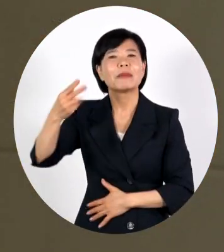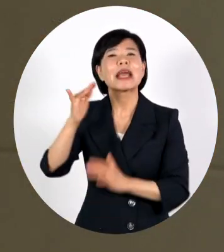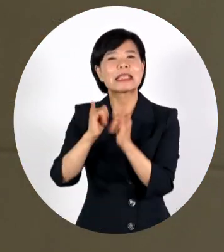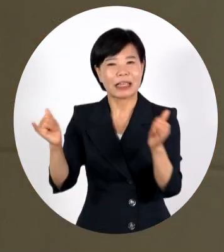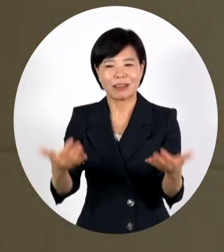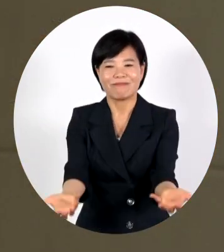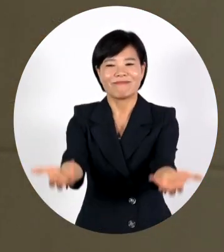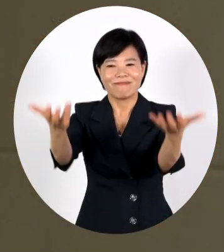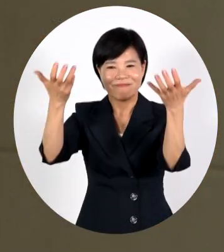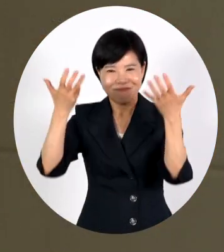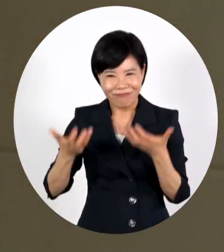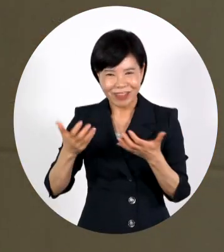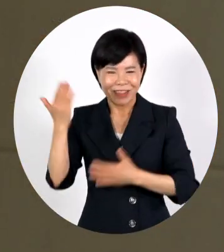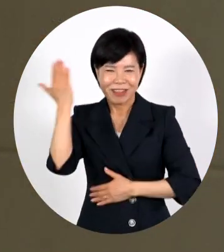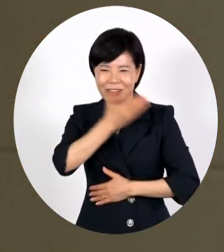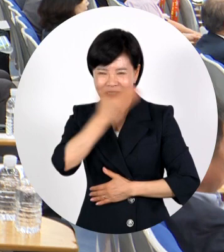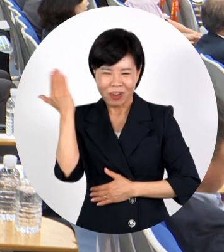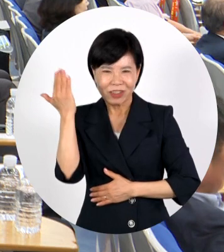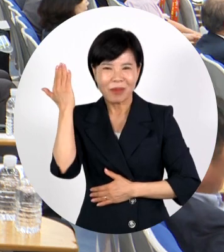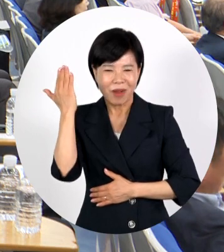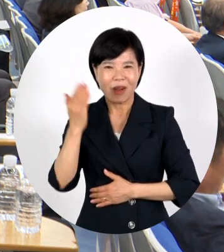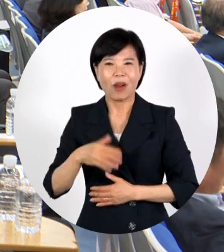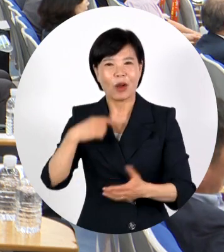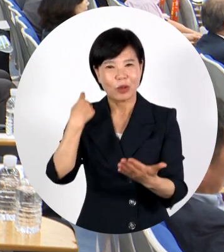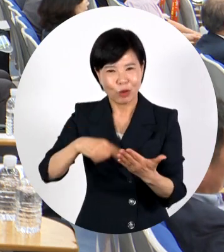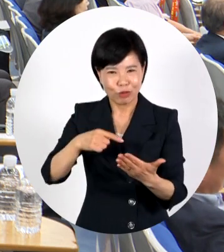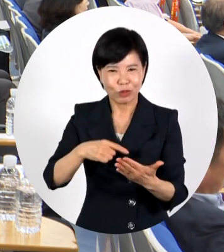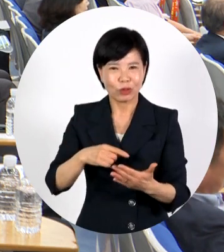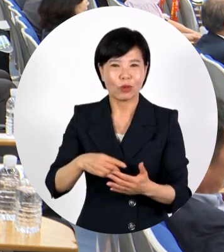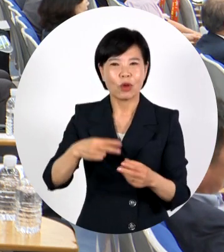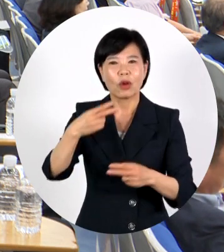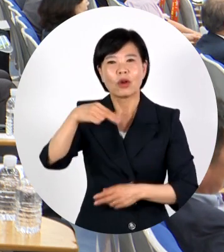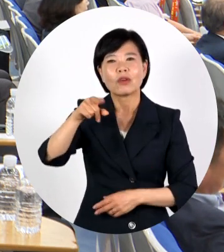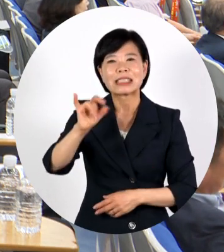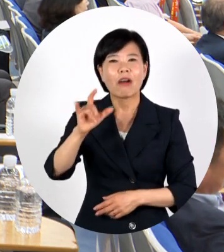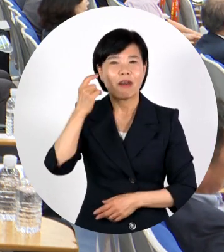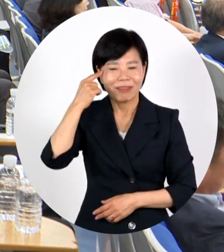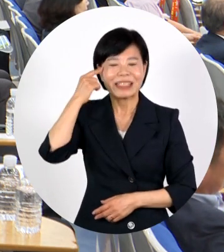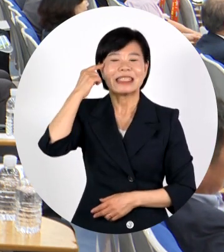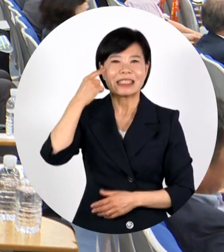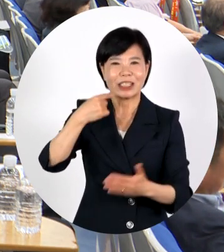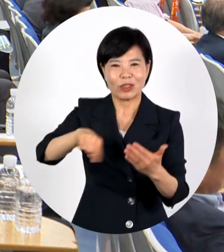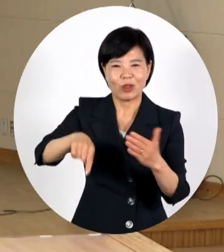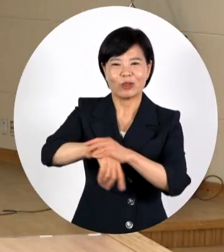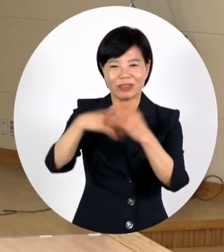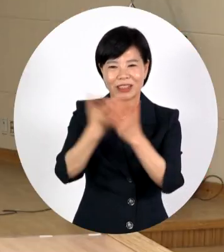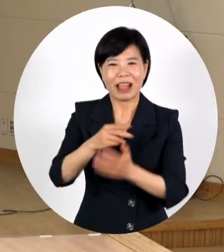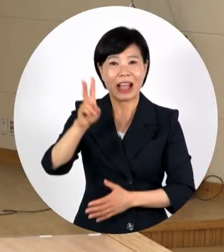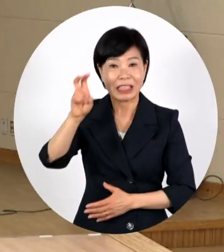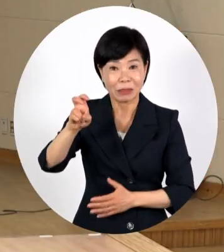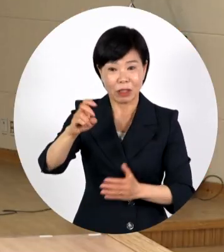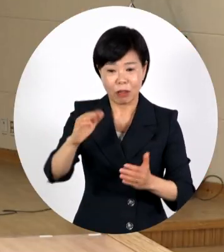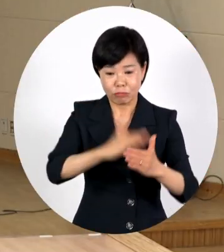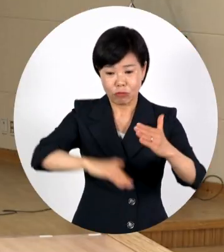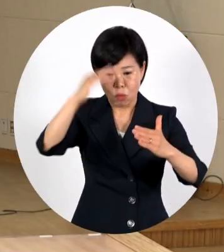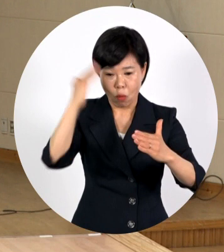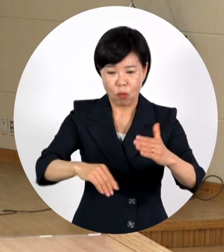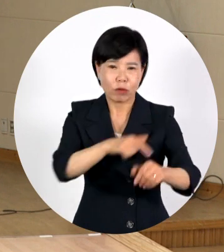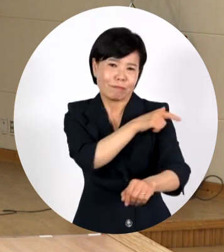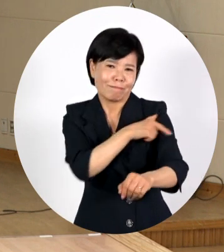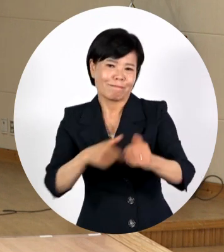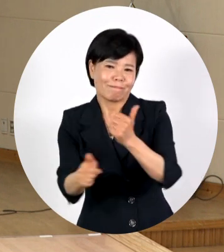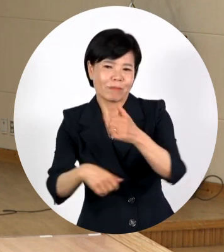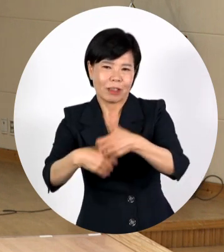대상으로 반부패 청렴 교육 및 성인지 교육을 실시했는데요. 도내 22개 공공기관 기관장과 임직원이